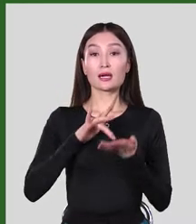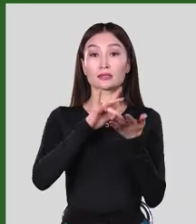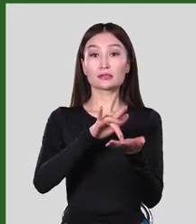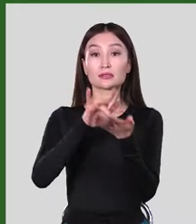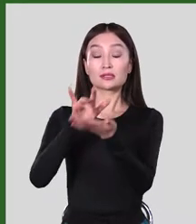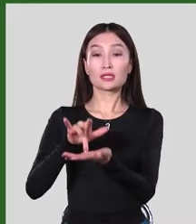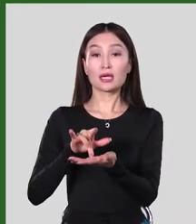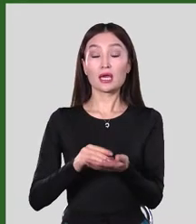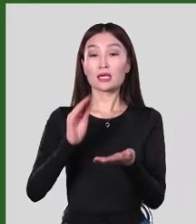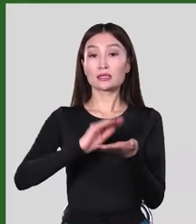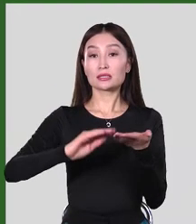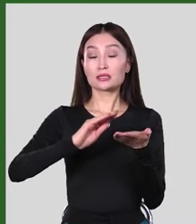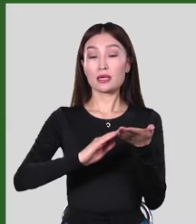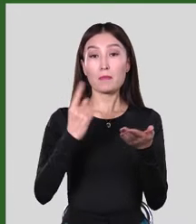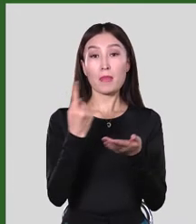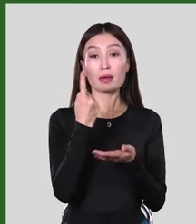их первое описание.